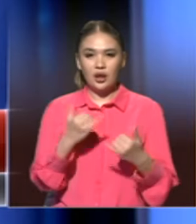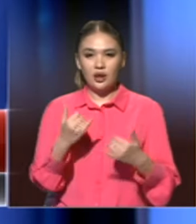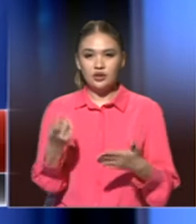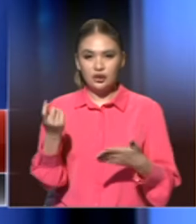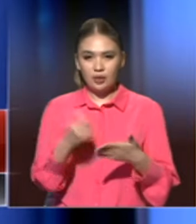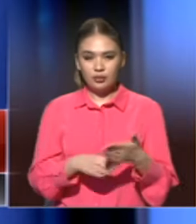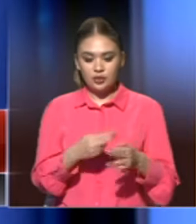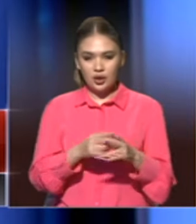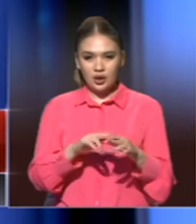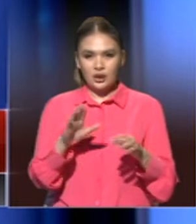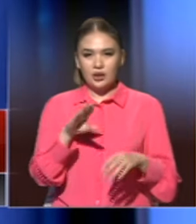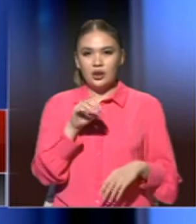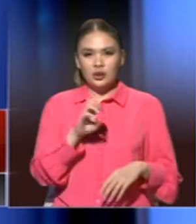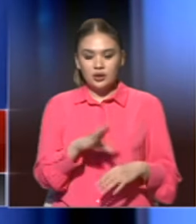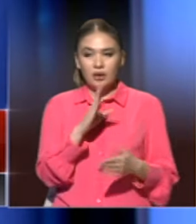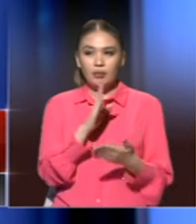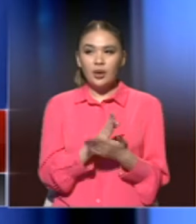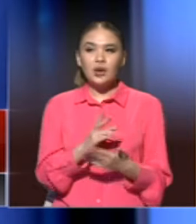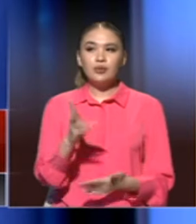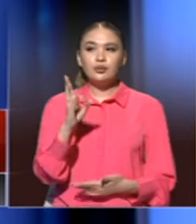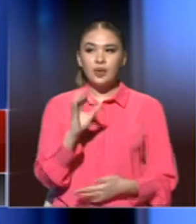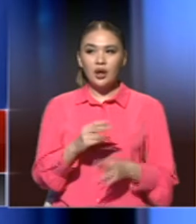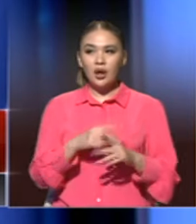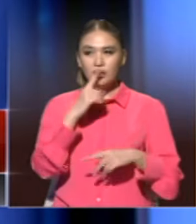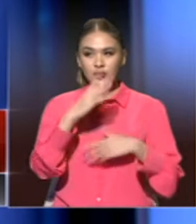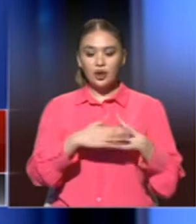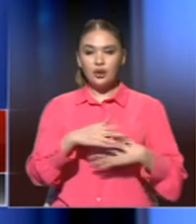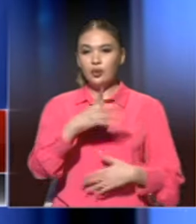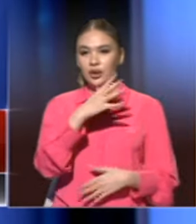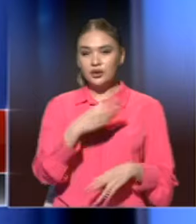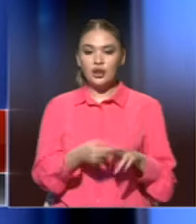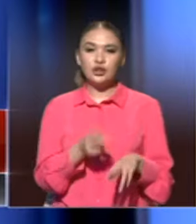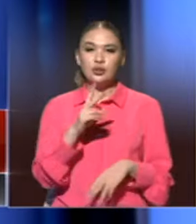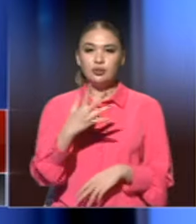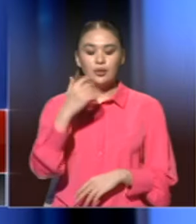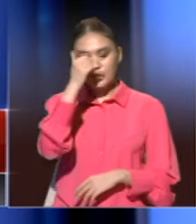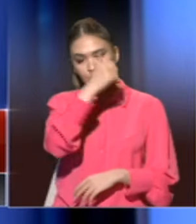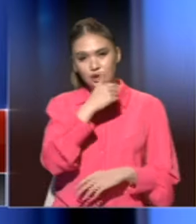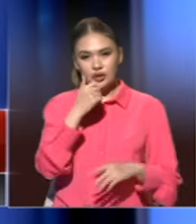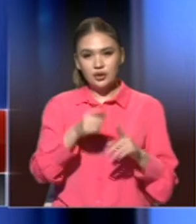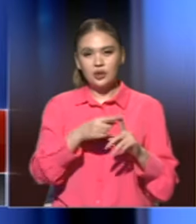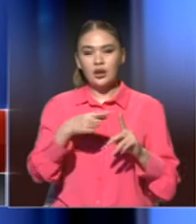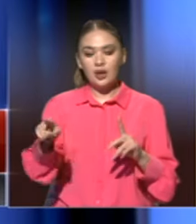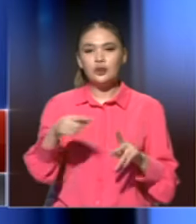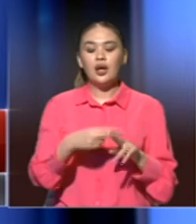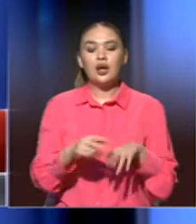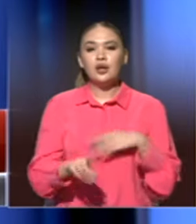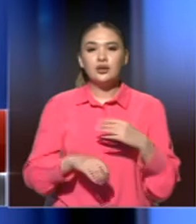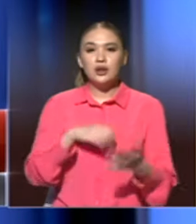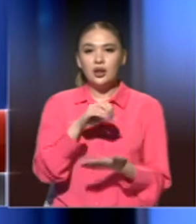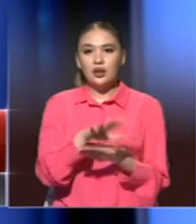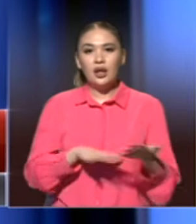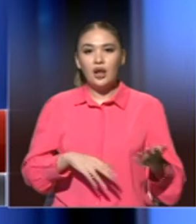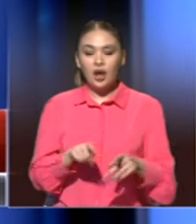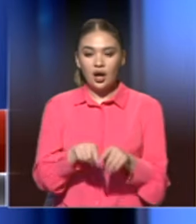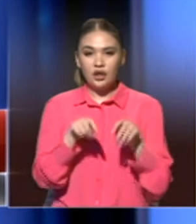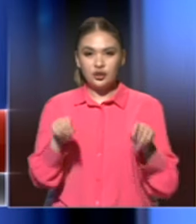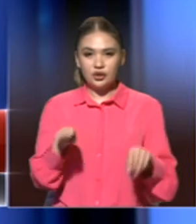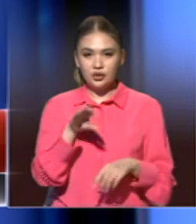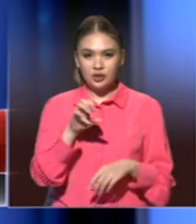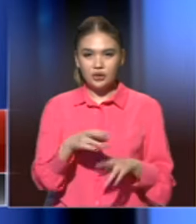тест тапсырмаларын қолданамыз, бірақ алдағы уақытта бізде 25 жылдан және одан арғы мерзімдерде бізде ашық тест тапсырмалар